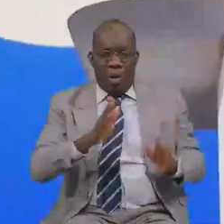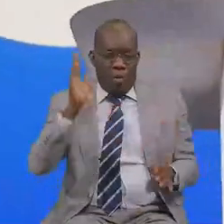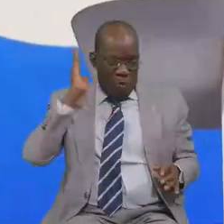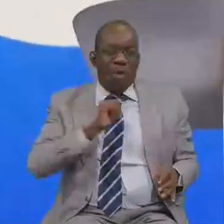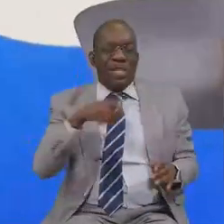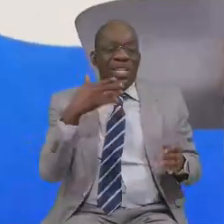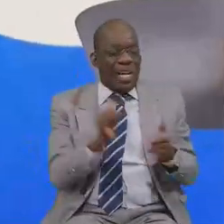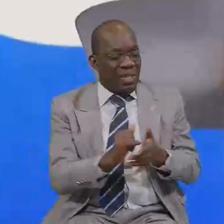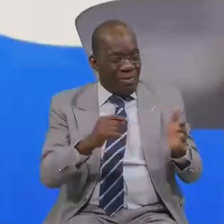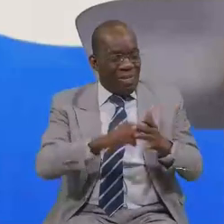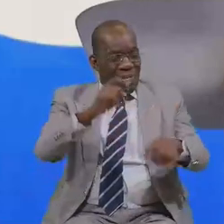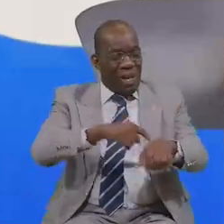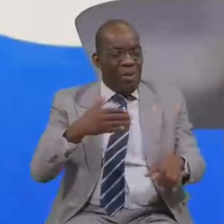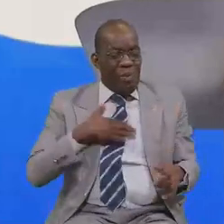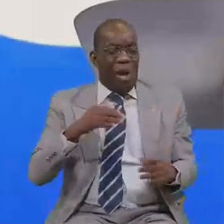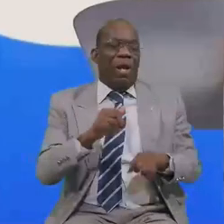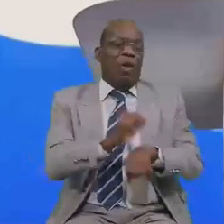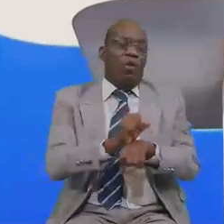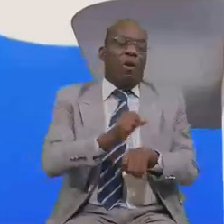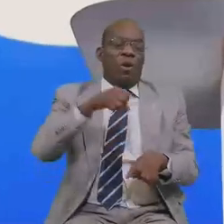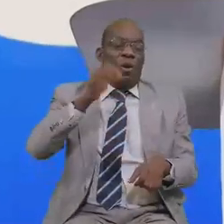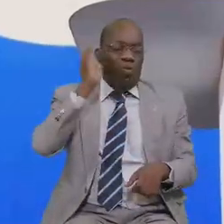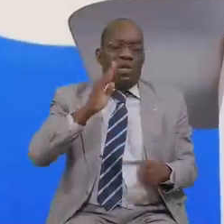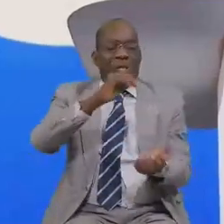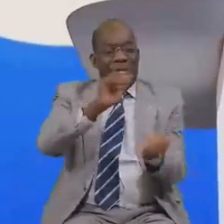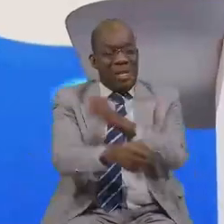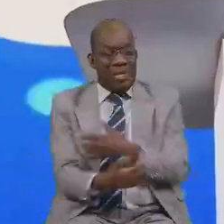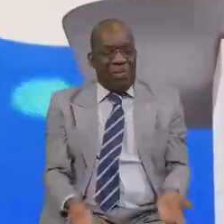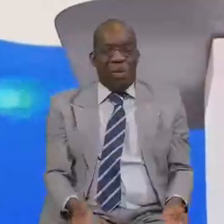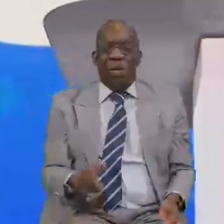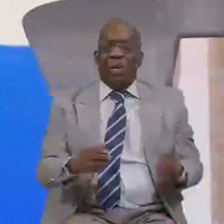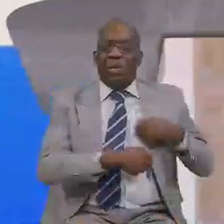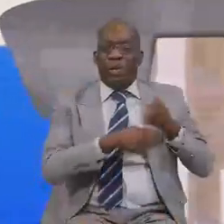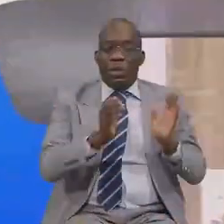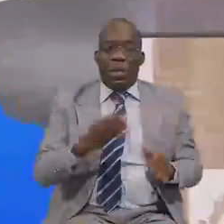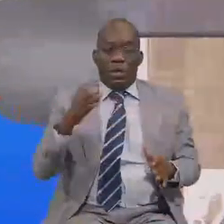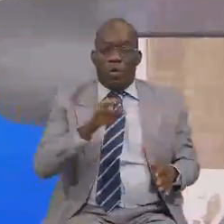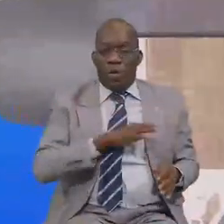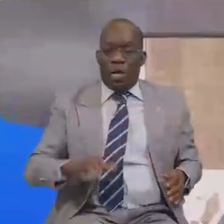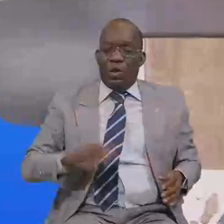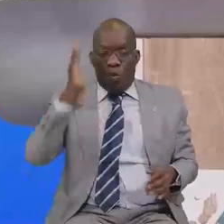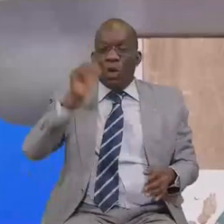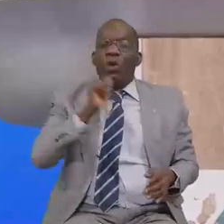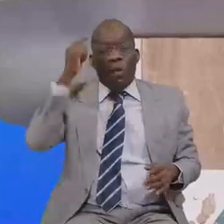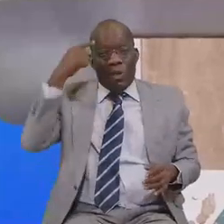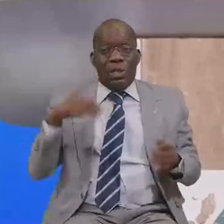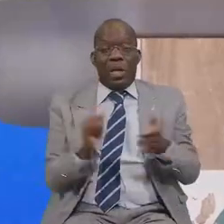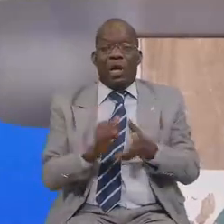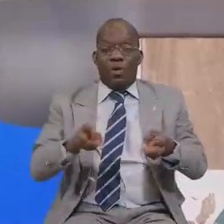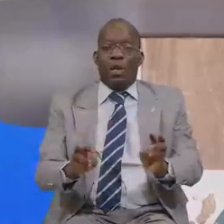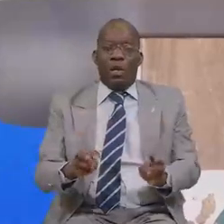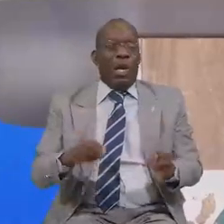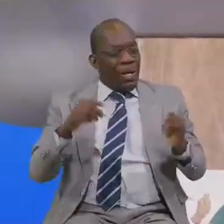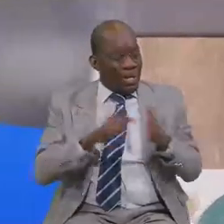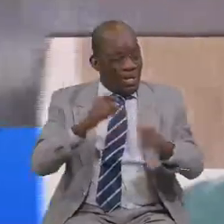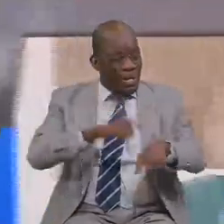mon statut doit avoir changé. Soldat de Christ, ne pense pas de cette manière. Oh, normalement, en cette période, ma